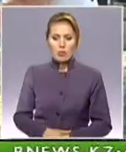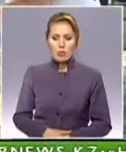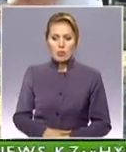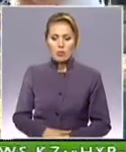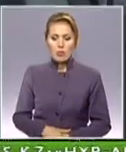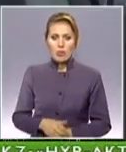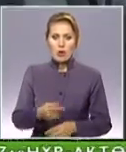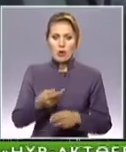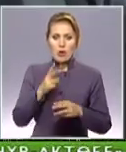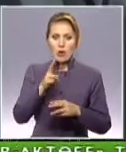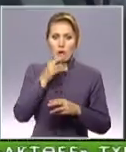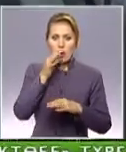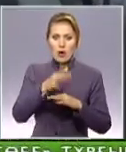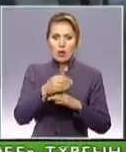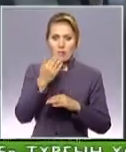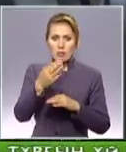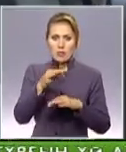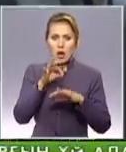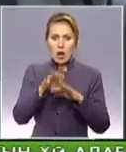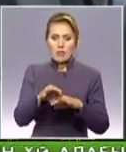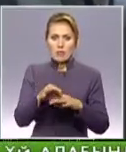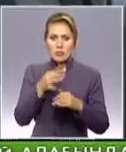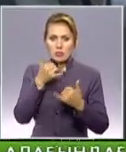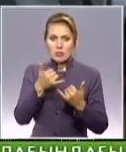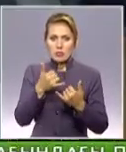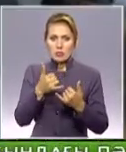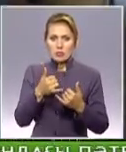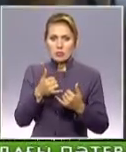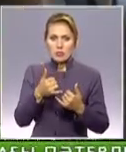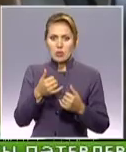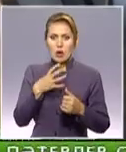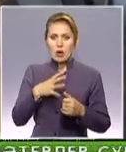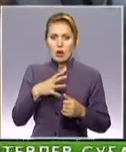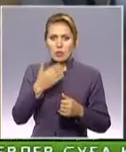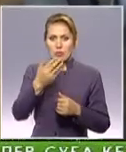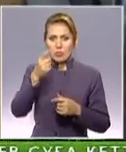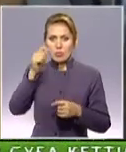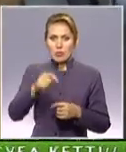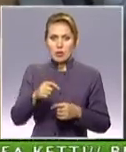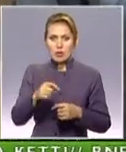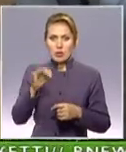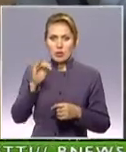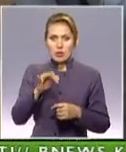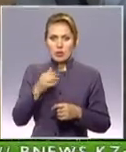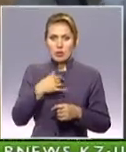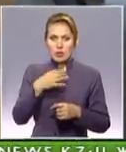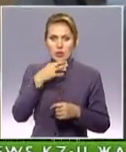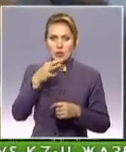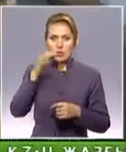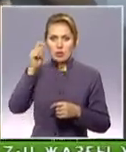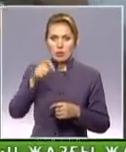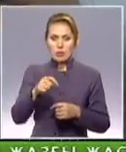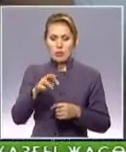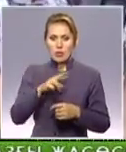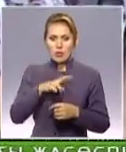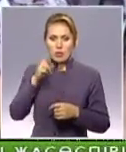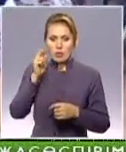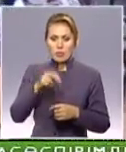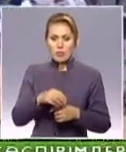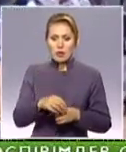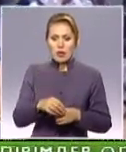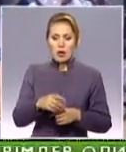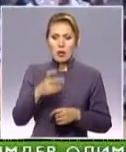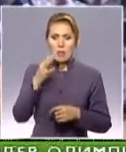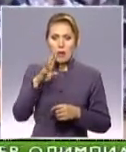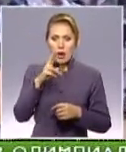кто ответственный несет, сказали, что вы несете ответственность за это. Да. А для чего вы сюда приехали? Я не знаю, мне сказали приехать, как я приехала. Маяк